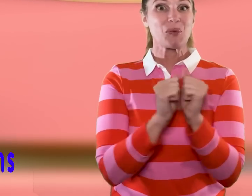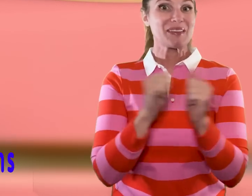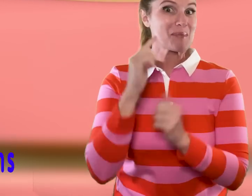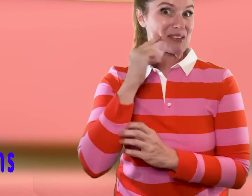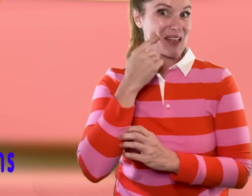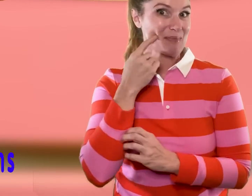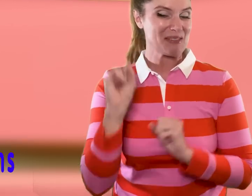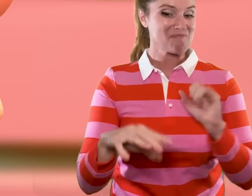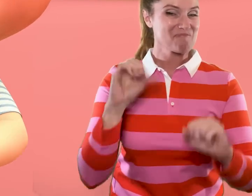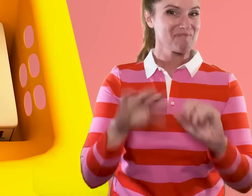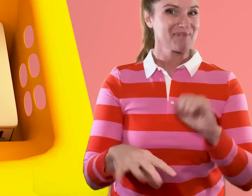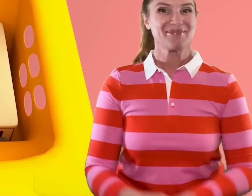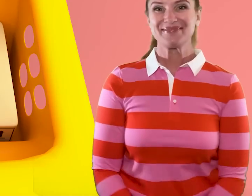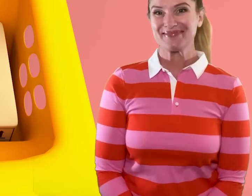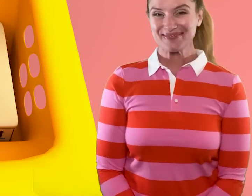with some jelly